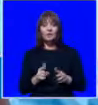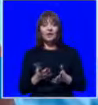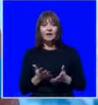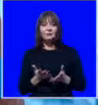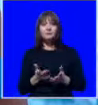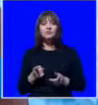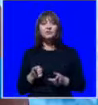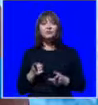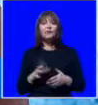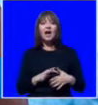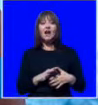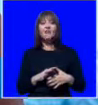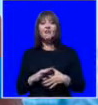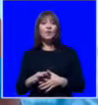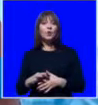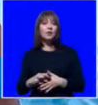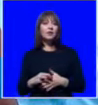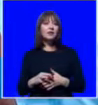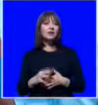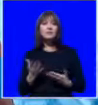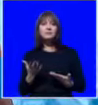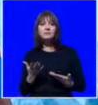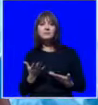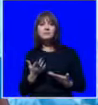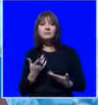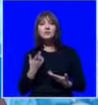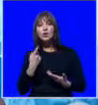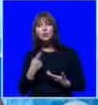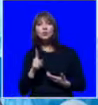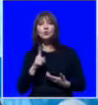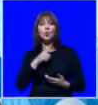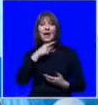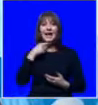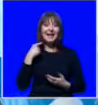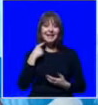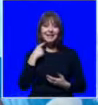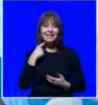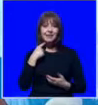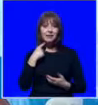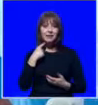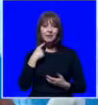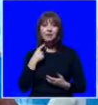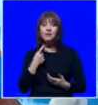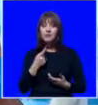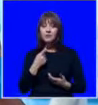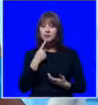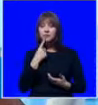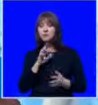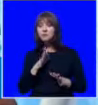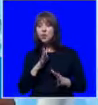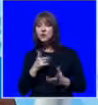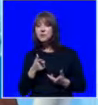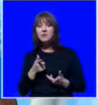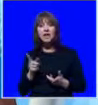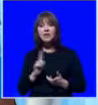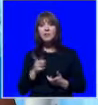То води след себе си друг риск, друг вид риск. Той в един момент да се окаже, че няма средства за едно или друго